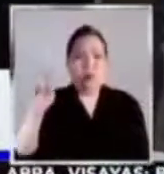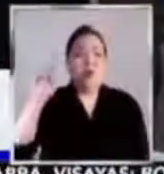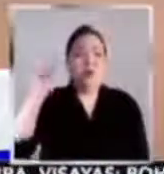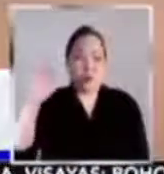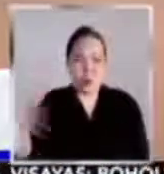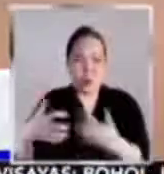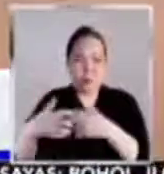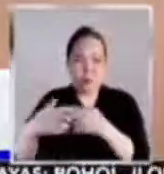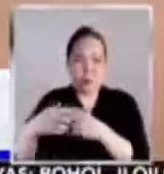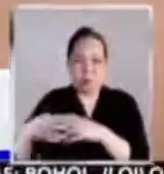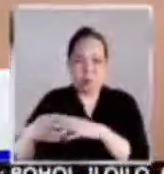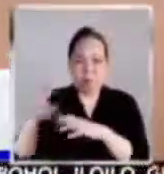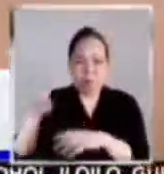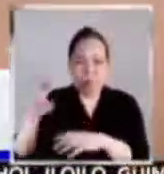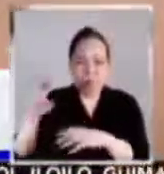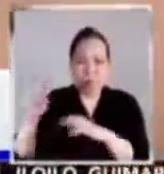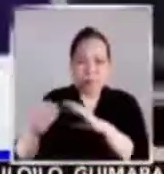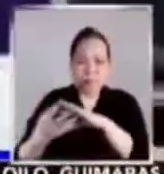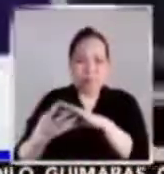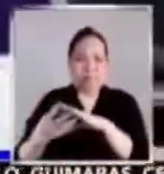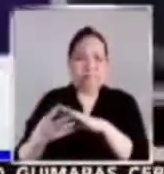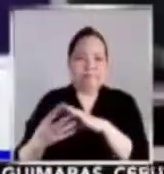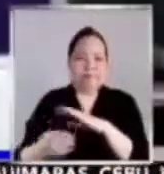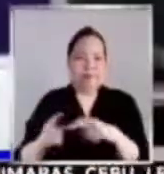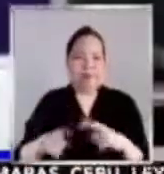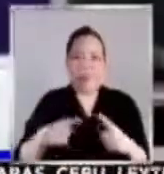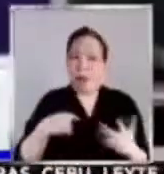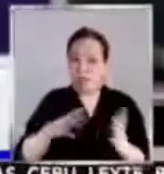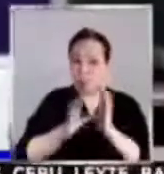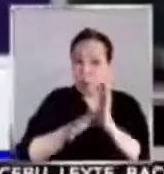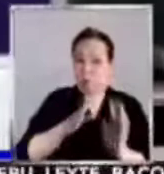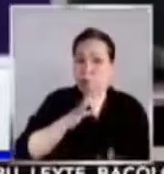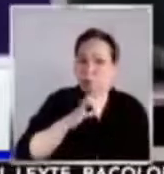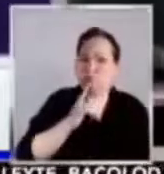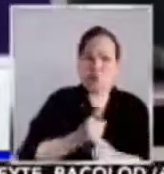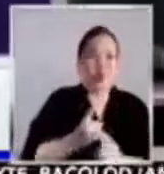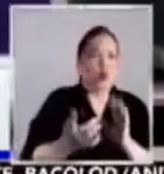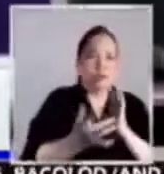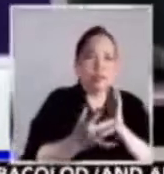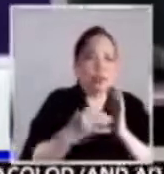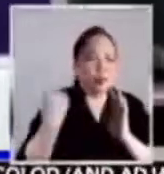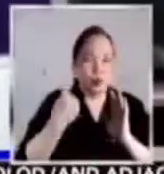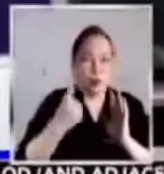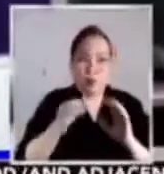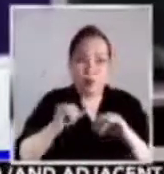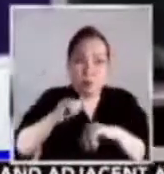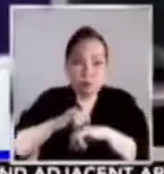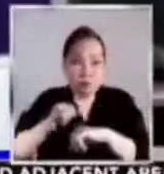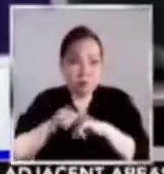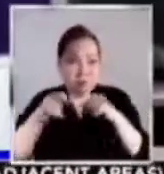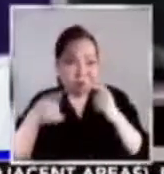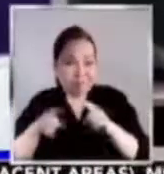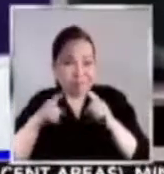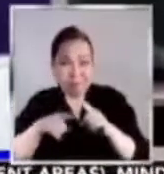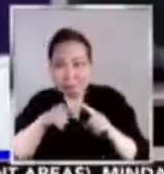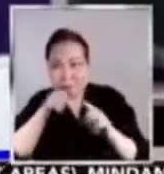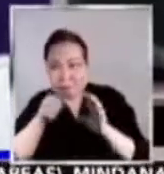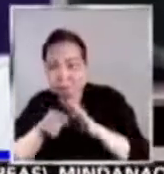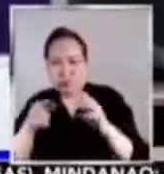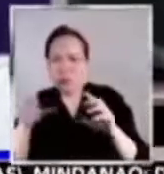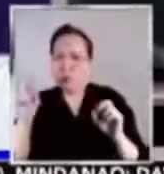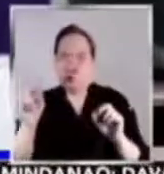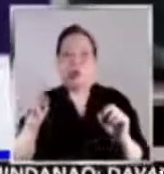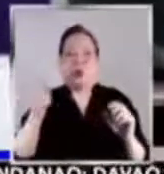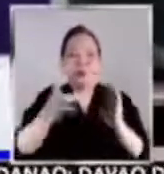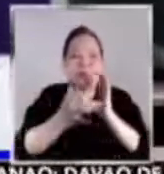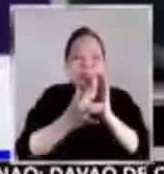pa ng COMELEC. These are purely technical. Wala pong halong anomalya. Nagkataon lang po talagang merong technical issues that need to be